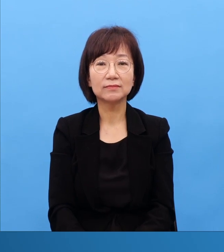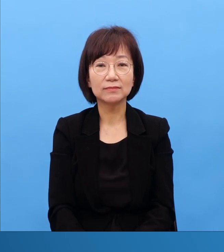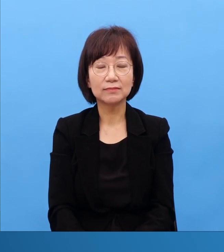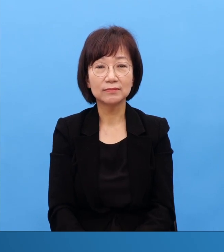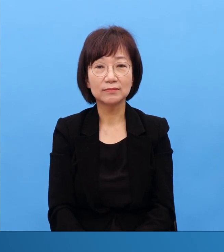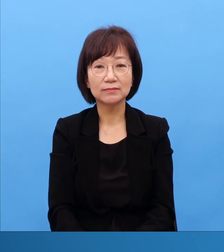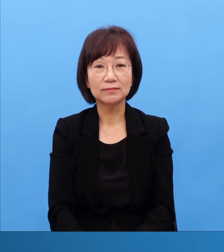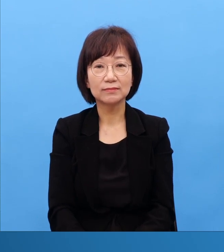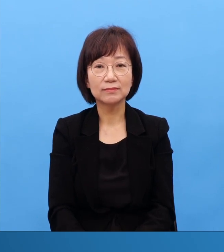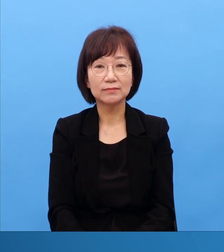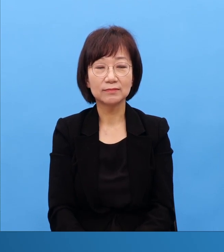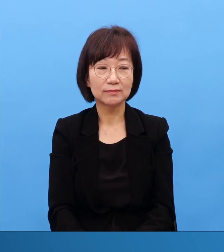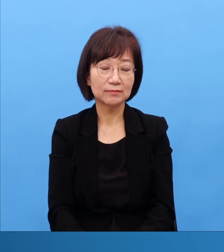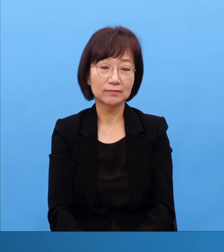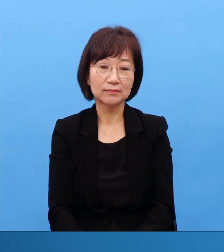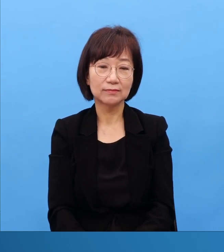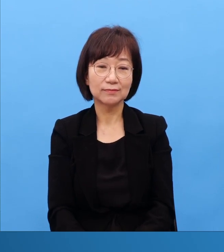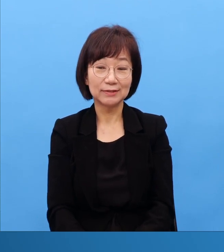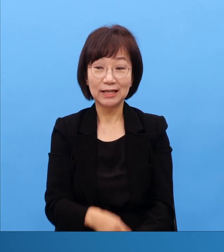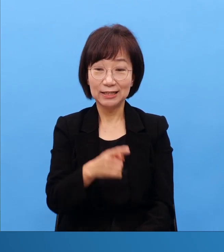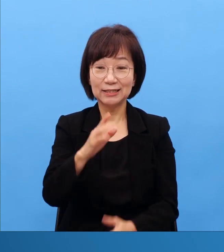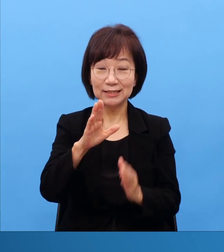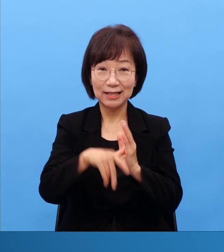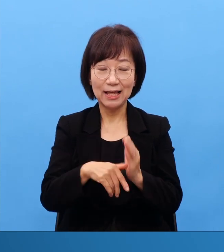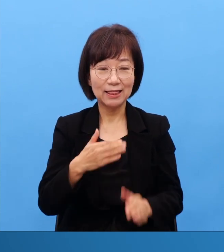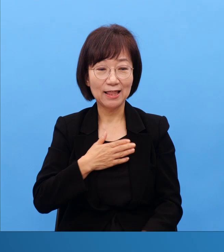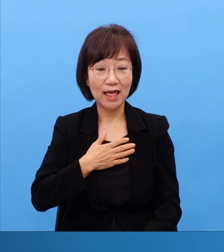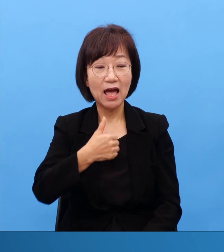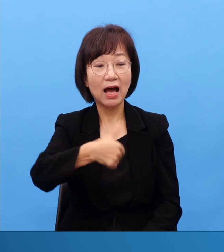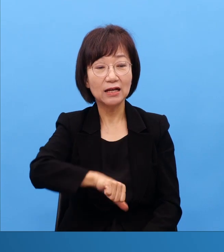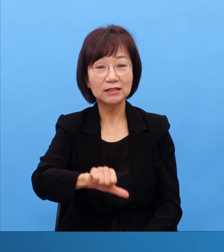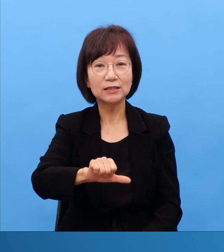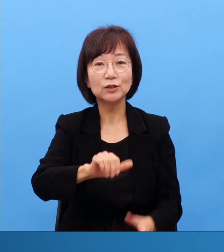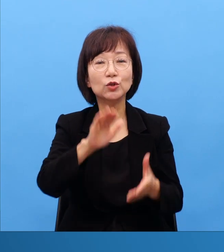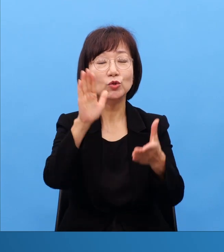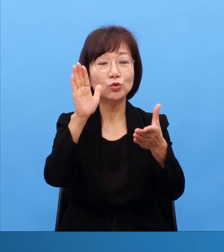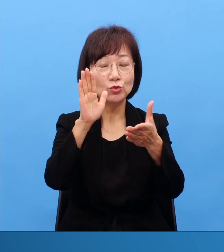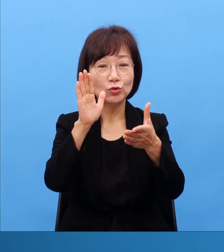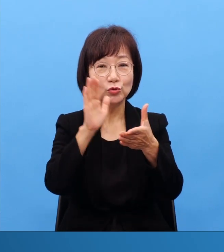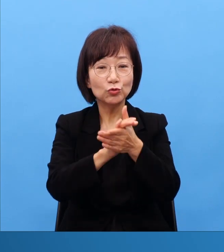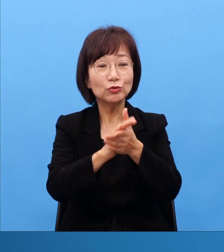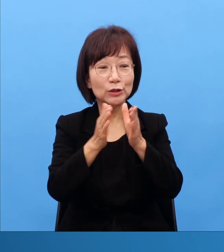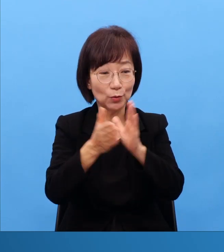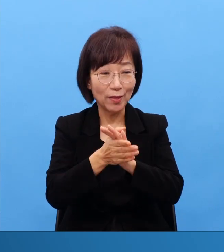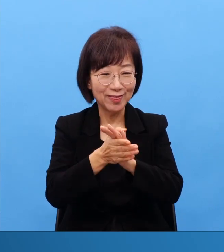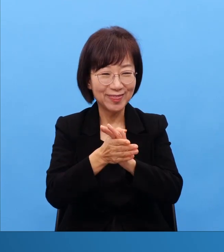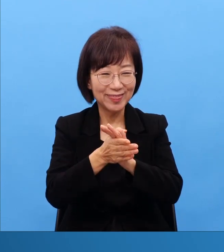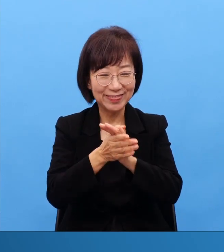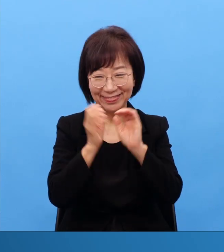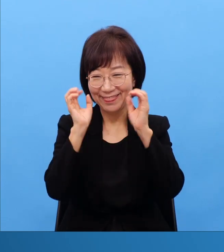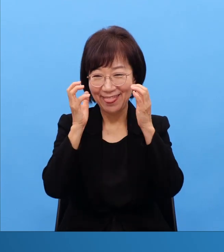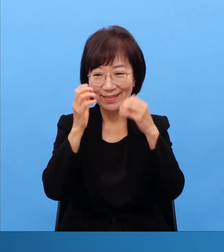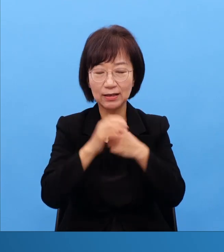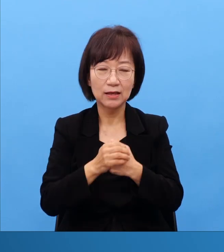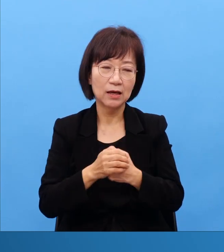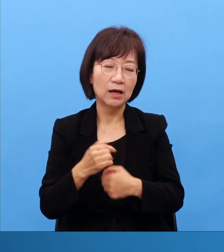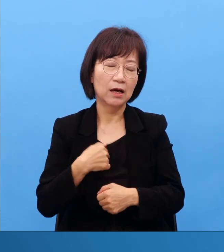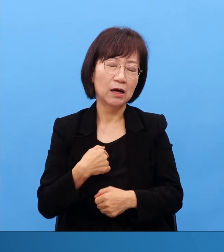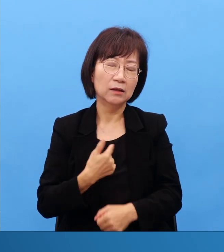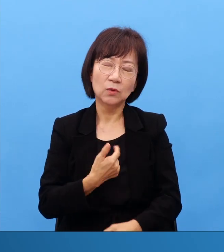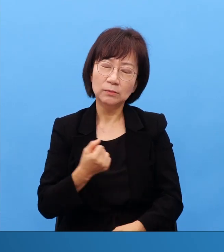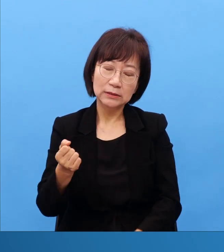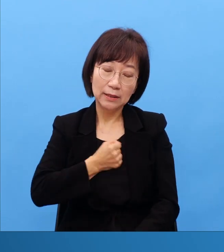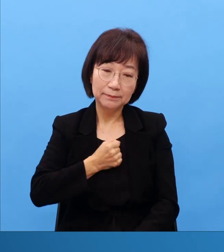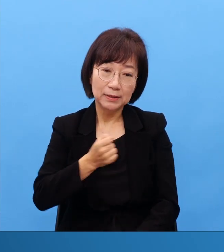우리 아들이 유치원생인데 그때 우리 아들 보고 야 아빠가 좀 어려운 거 너도 같이 기도해라 이렇게 기도 부탁을 했어요. And things